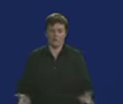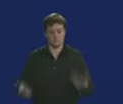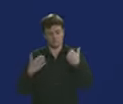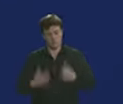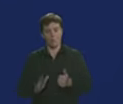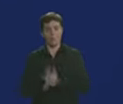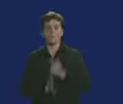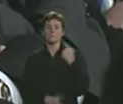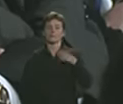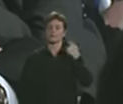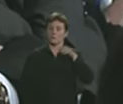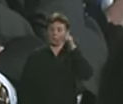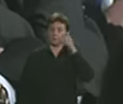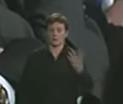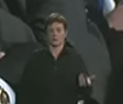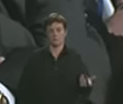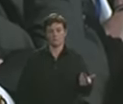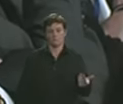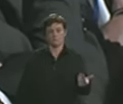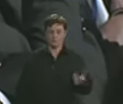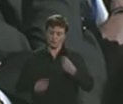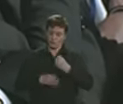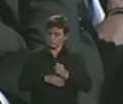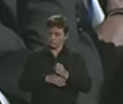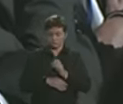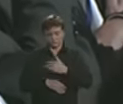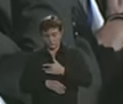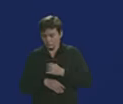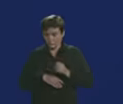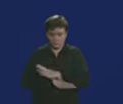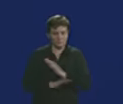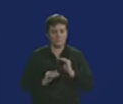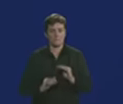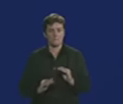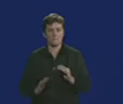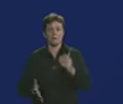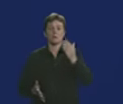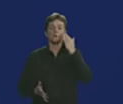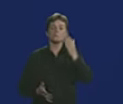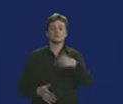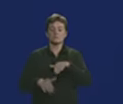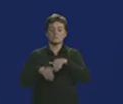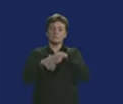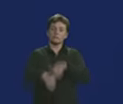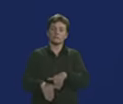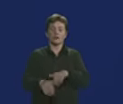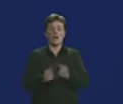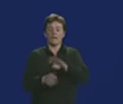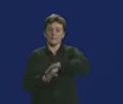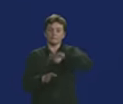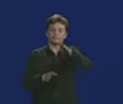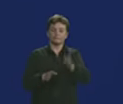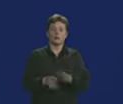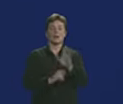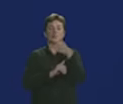président de la République n'a pas changé mes sentiments. Quand je suis devant les cercueils recouverts du drapeau tricolore